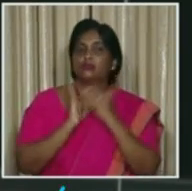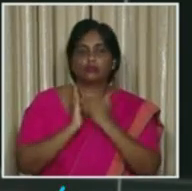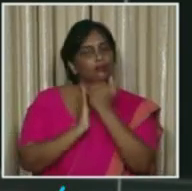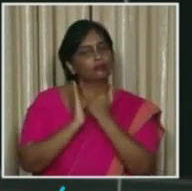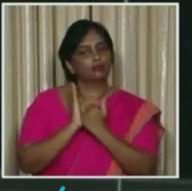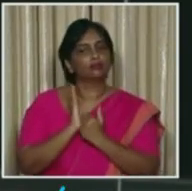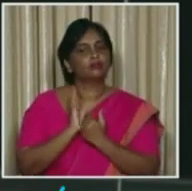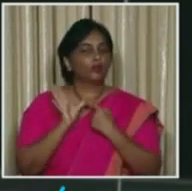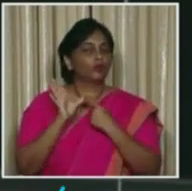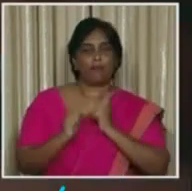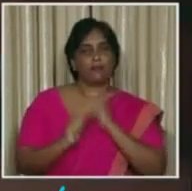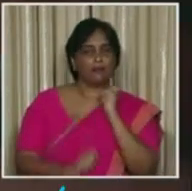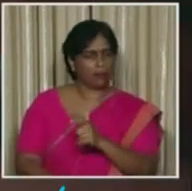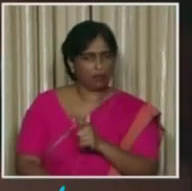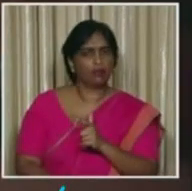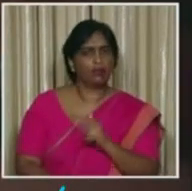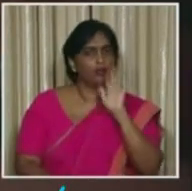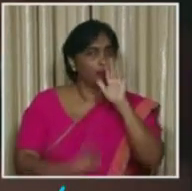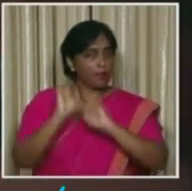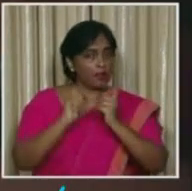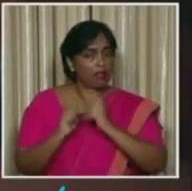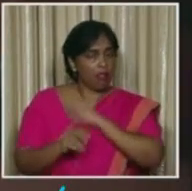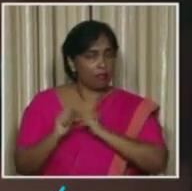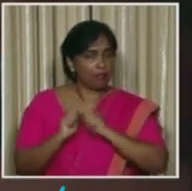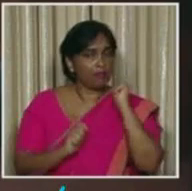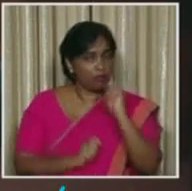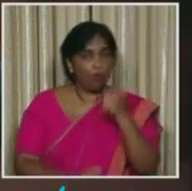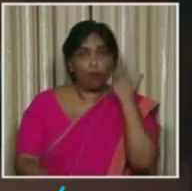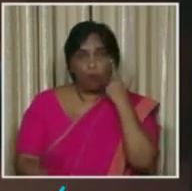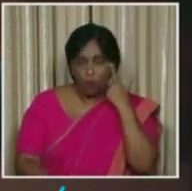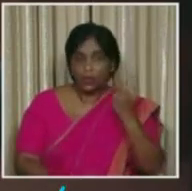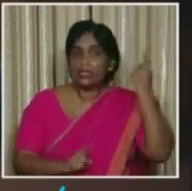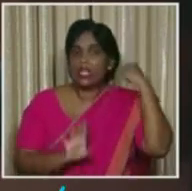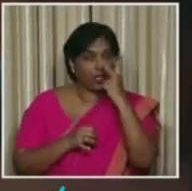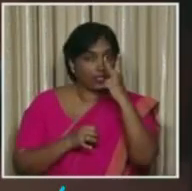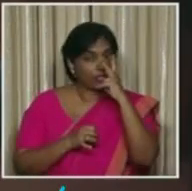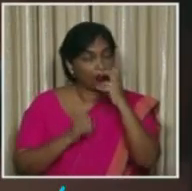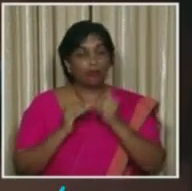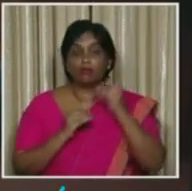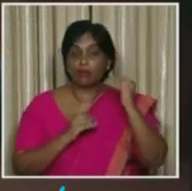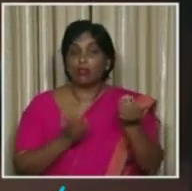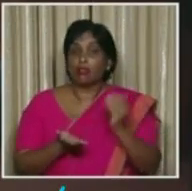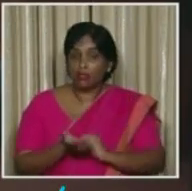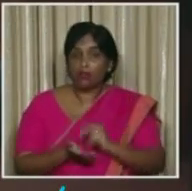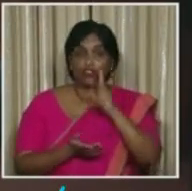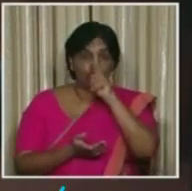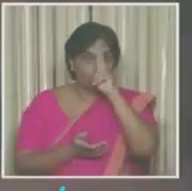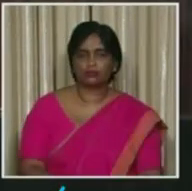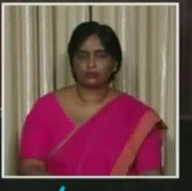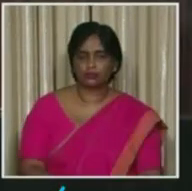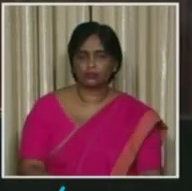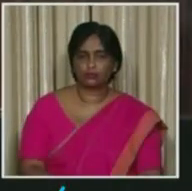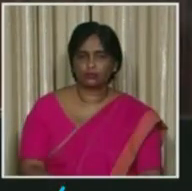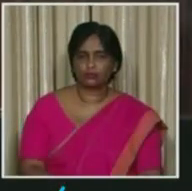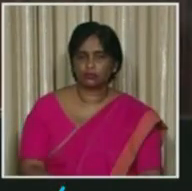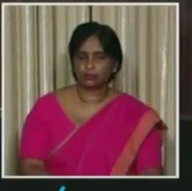සවිස්තර පිළිතුරක් ලබා දීමට සූදානම් 109 ලාභාංශ ගෙවනවා කියනකොට දැනගන්න ඕනනේ ගිය අවුරුද්ද කීයක් ගෙවුවද කියලා තවත් සති දෙකක් කල්ලිලිම යුක්තිසහගතද I